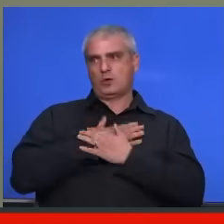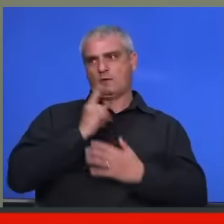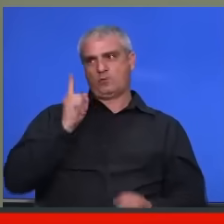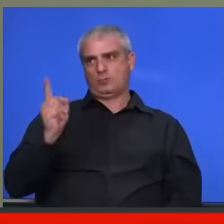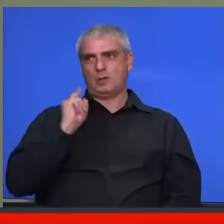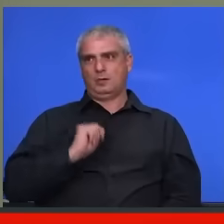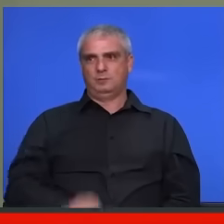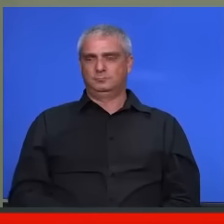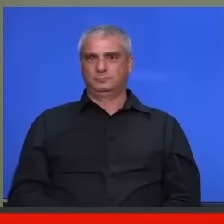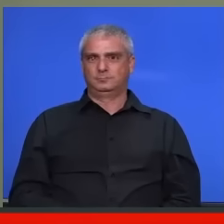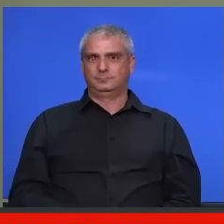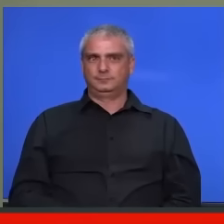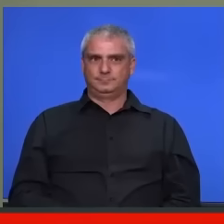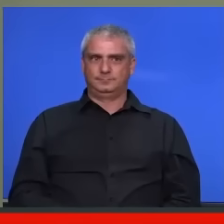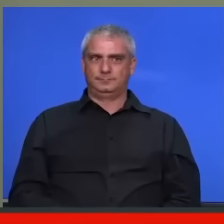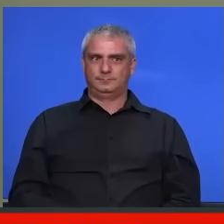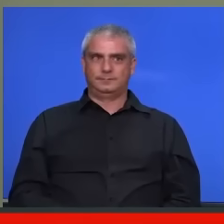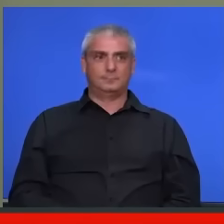שעה?